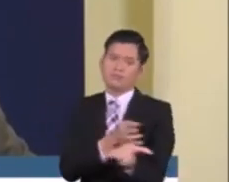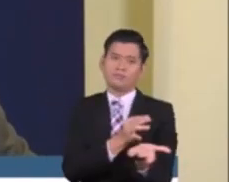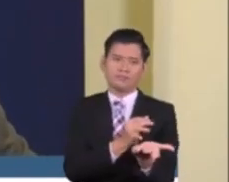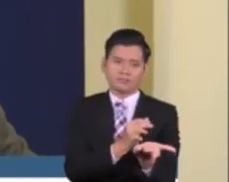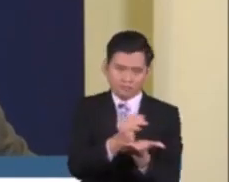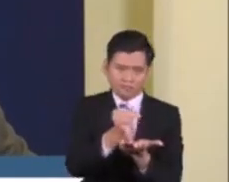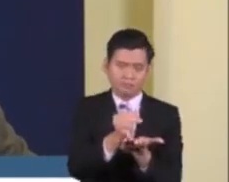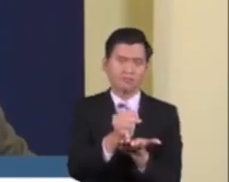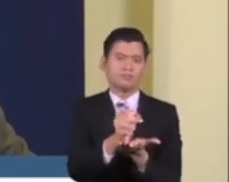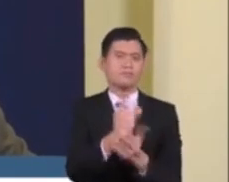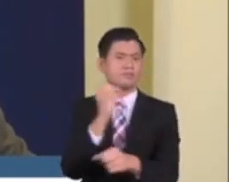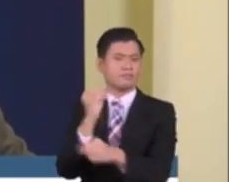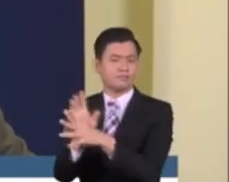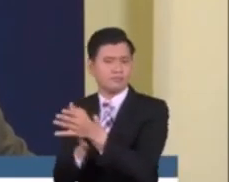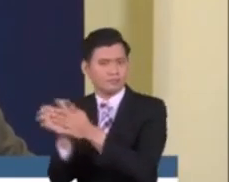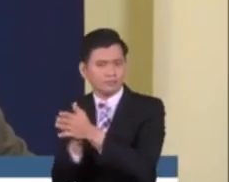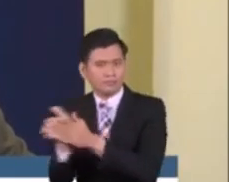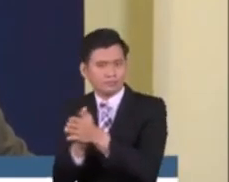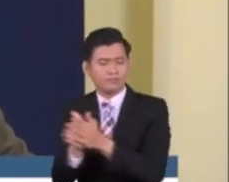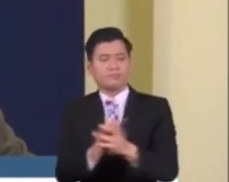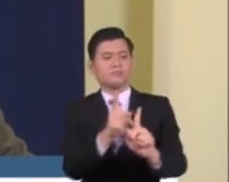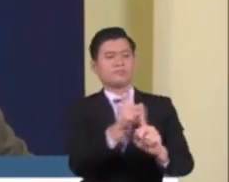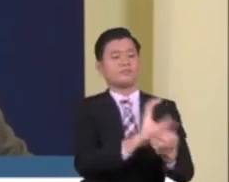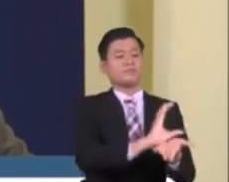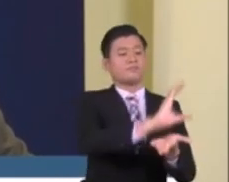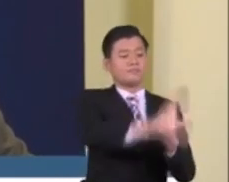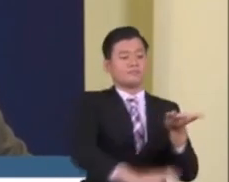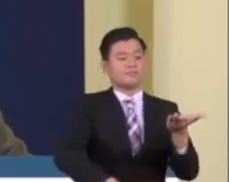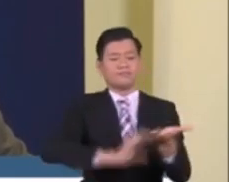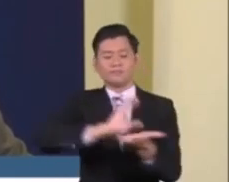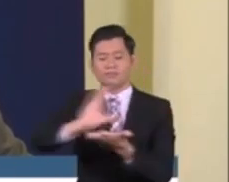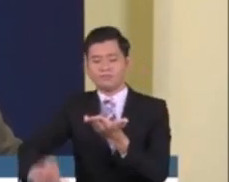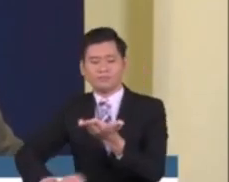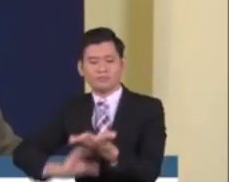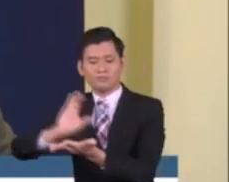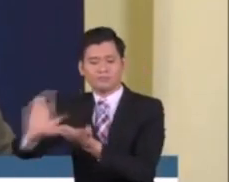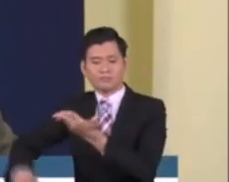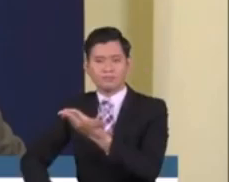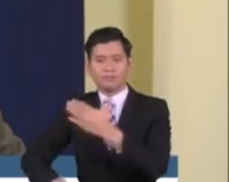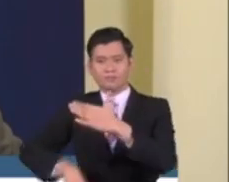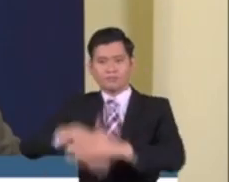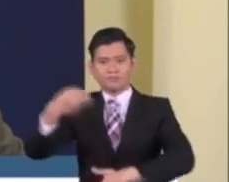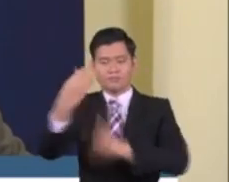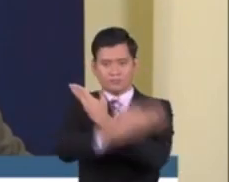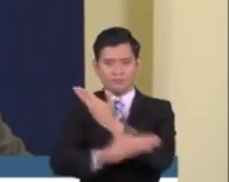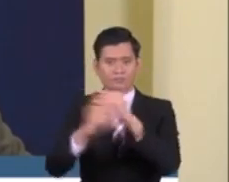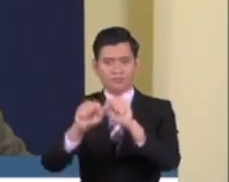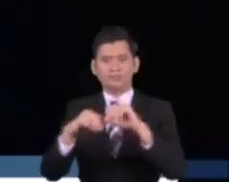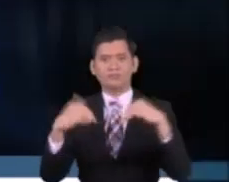gigih melalui pelaburan-pelaburan daripada syarikat GLIC.